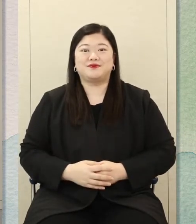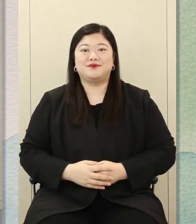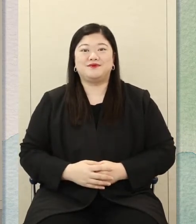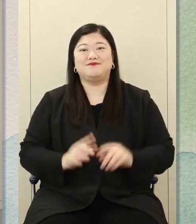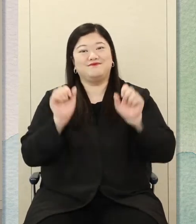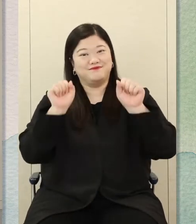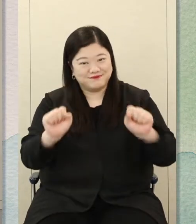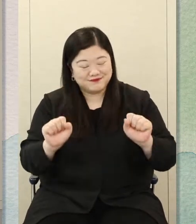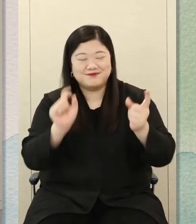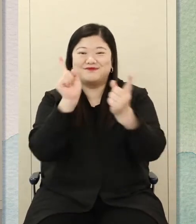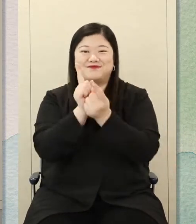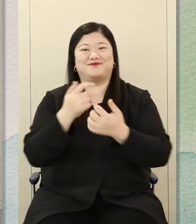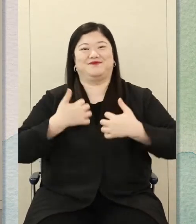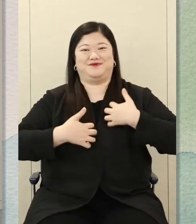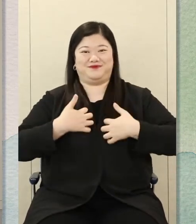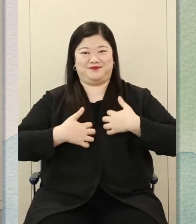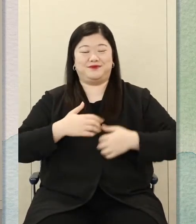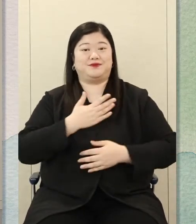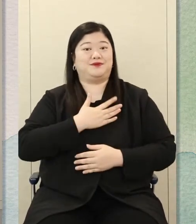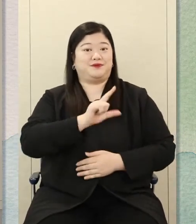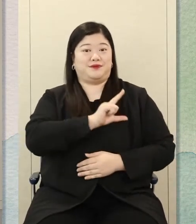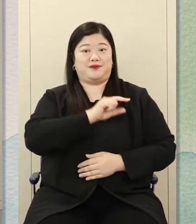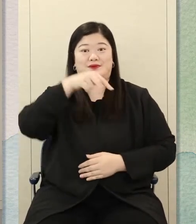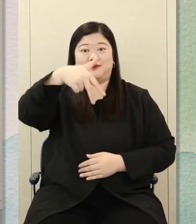예, 반갑습니다. 장한수입니다. 예.